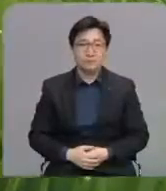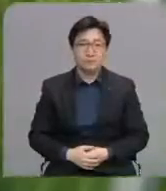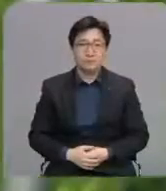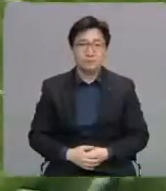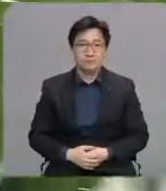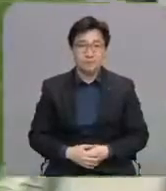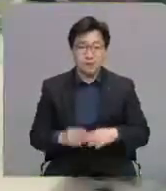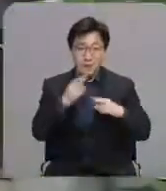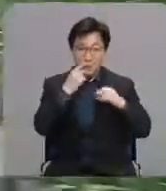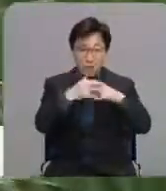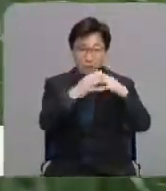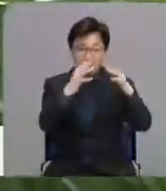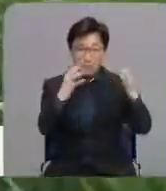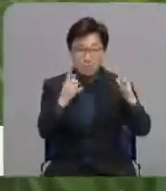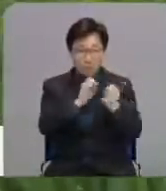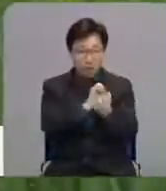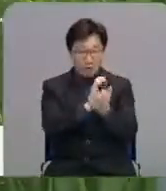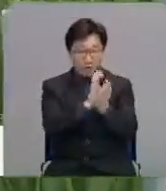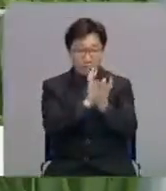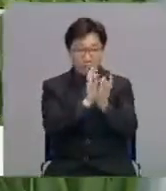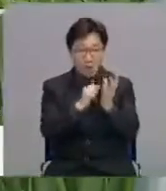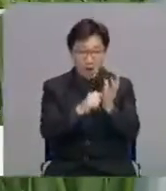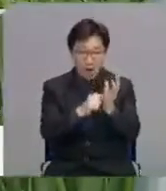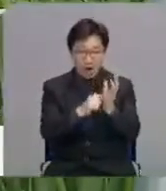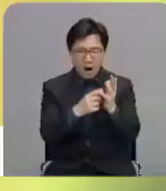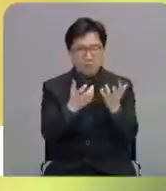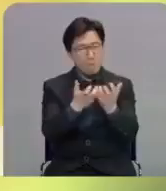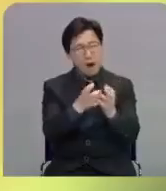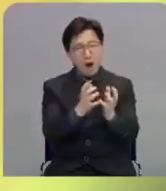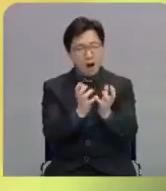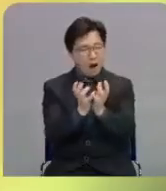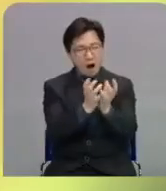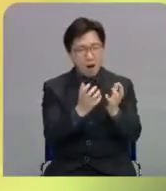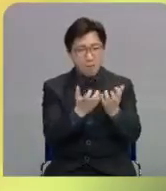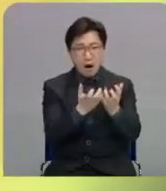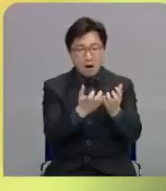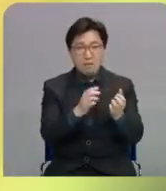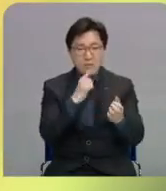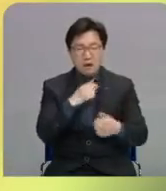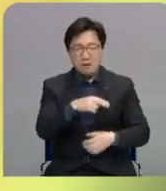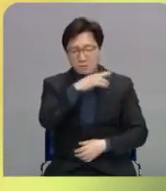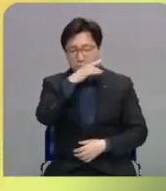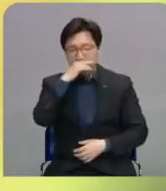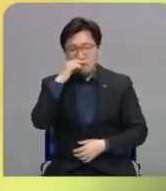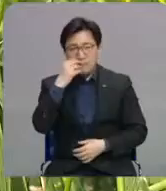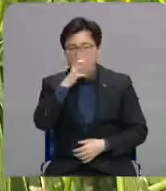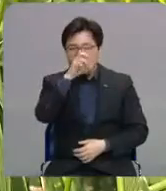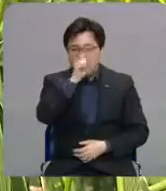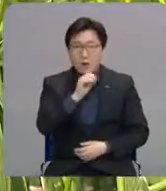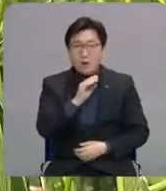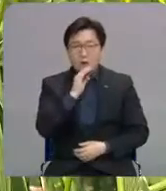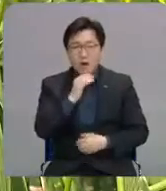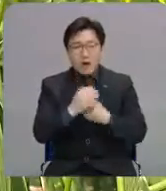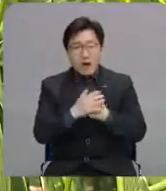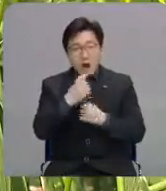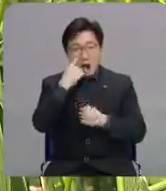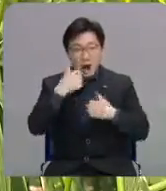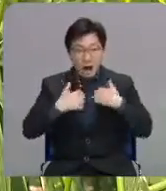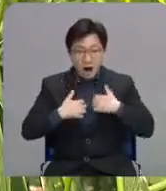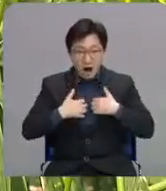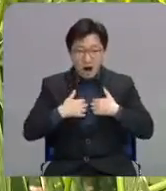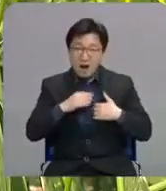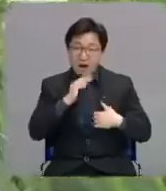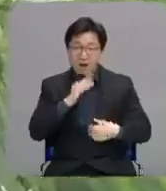비닐하우스 안에 개화를 앞둔 프리저 꽃으로 가득합니다 은은한 향기와 탐 수원 꽃망울 은 코아 돈을 즐겁게